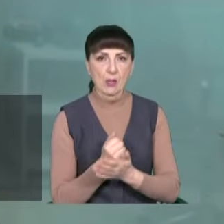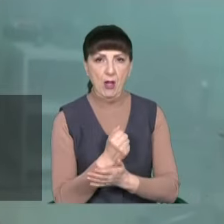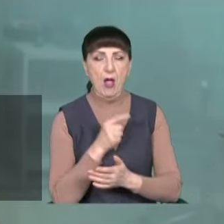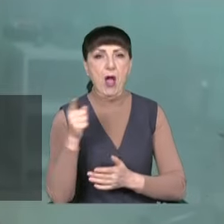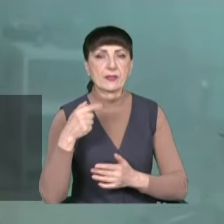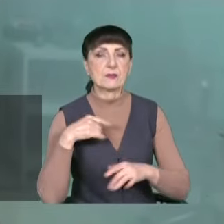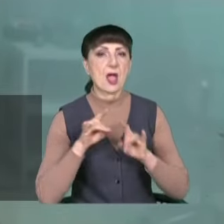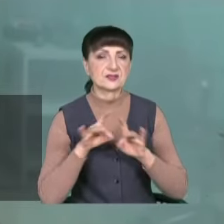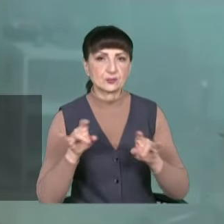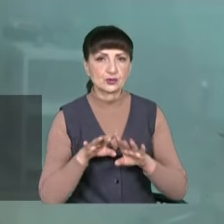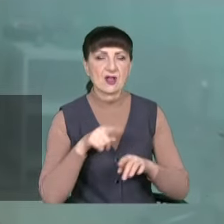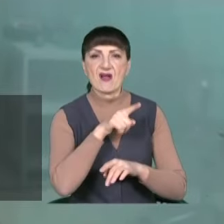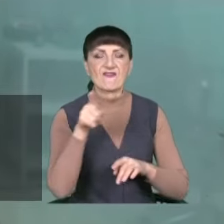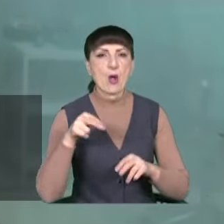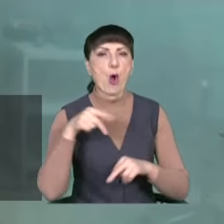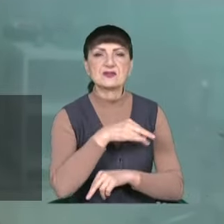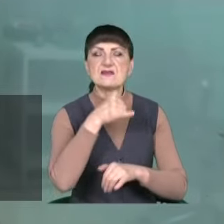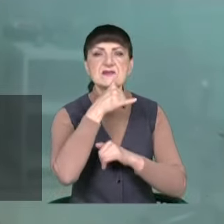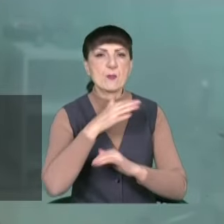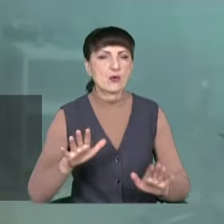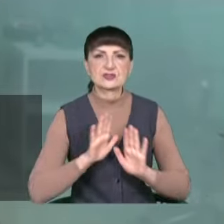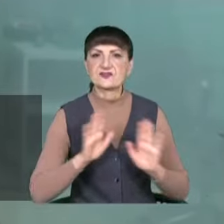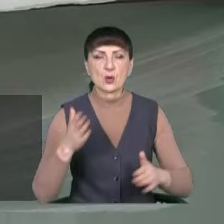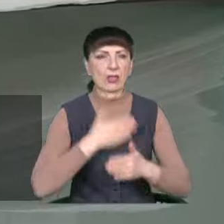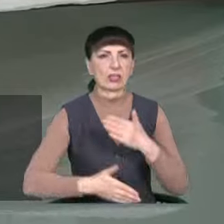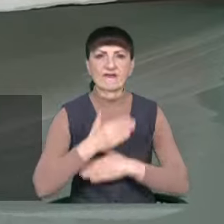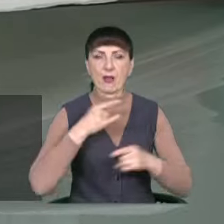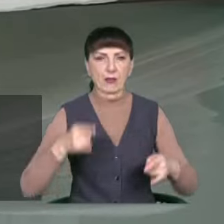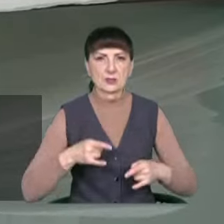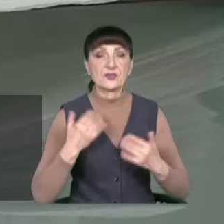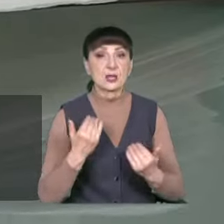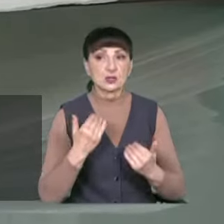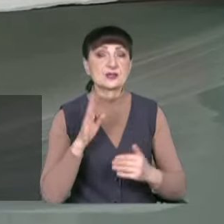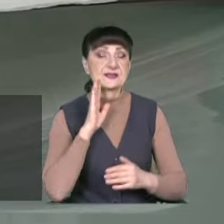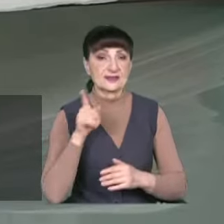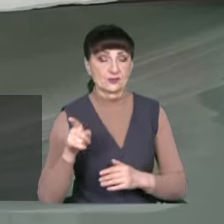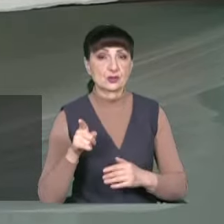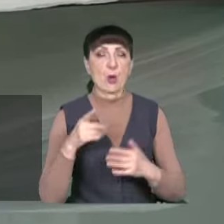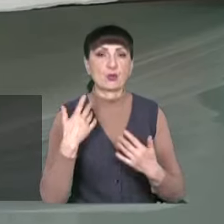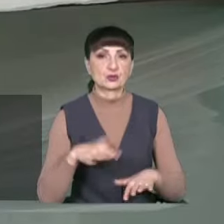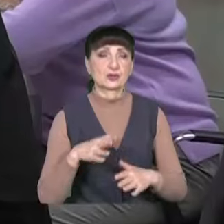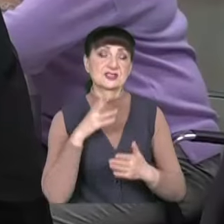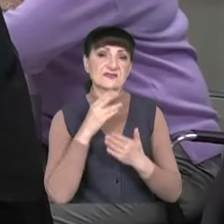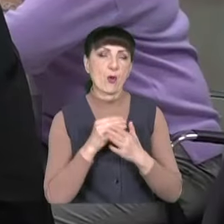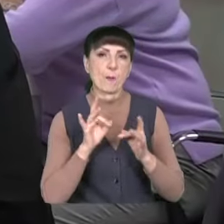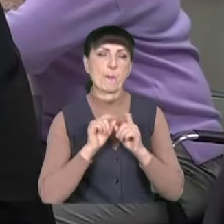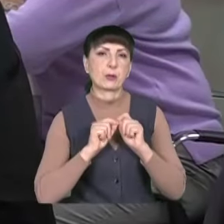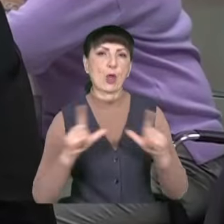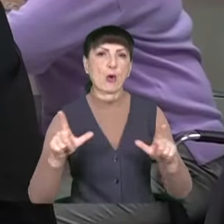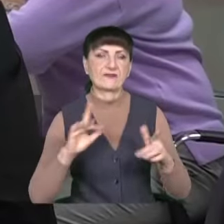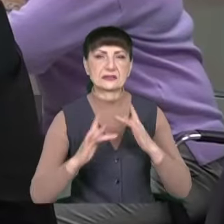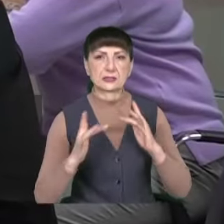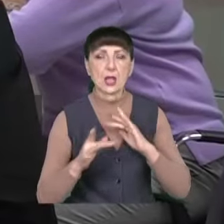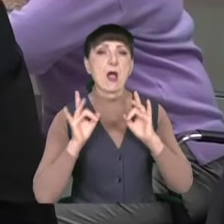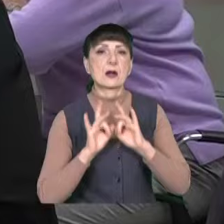мне озвучила, то есть вы никогда не будете ходить, все, вам инвалидное кресло. Сейчас 47-летняя алматинка ведет свой блог в соцсетях,